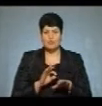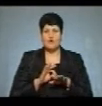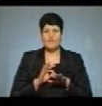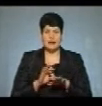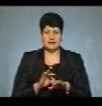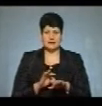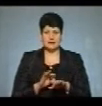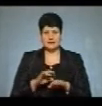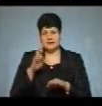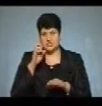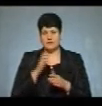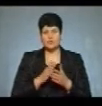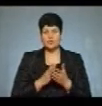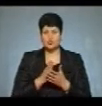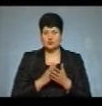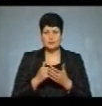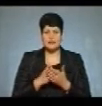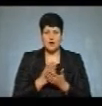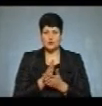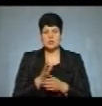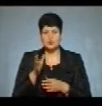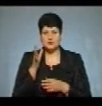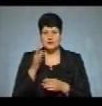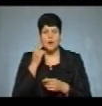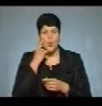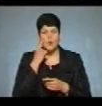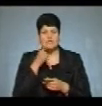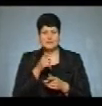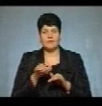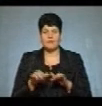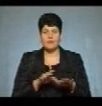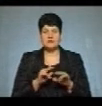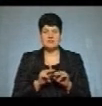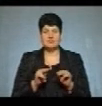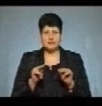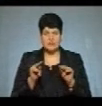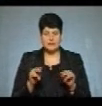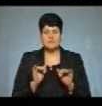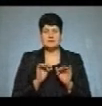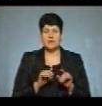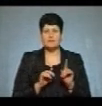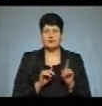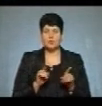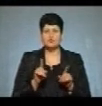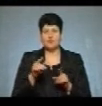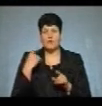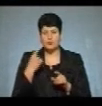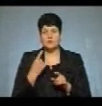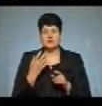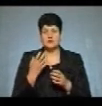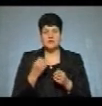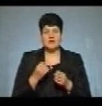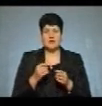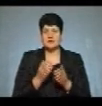проведення Державною службою якості освіти оцінки діяльності вчителя. Справа в тому, що в області ще така служба